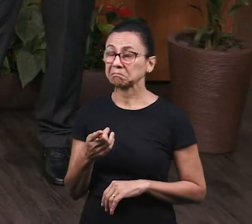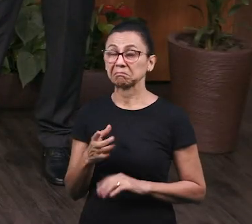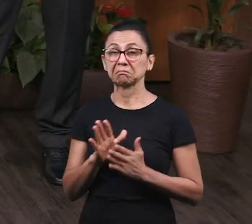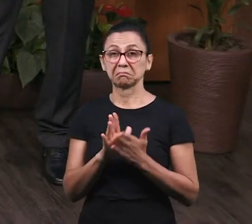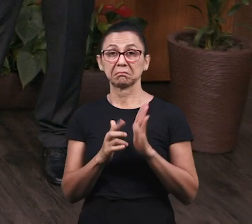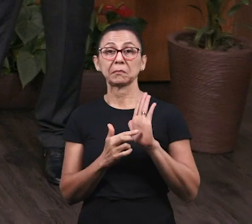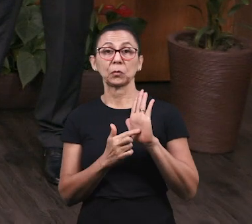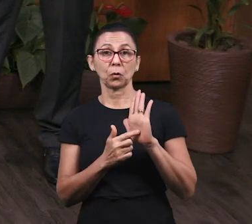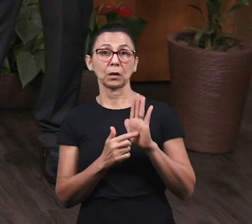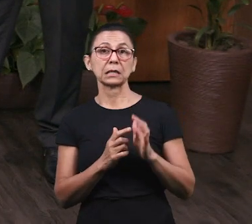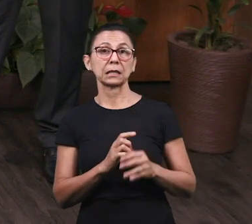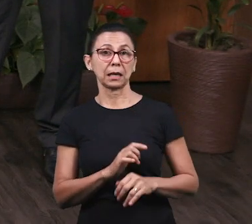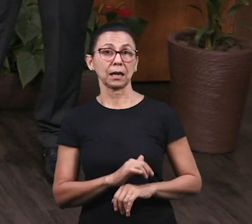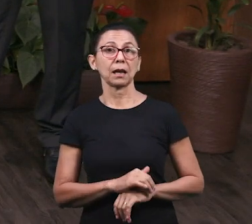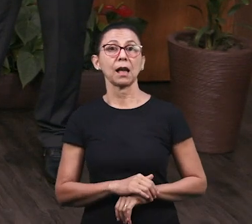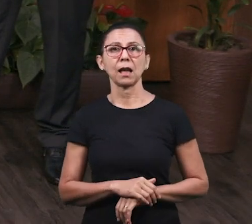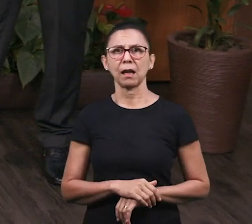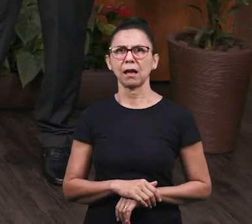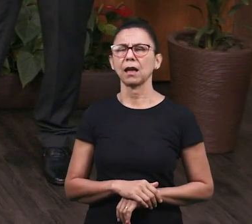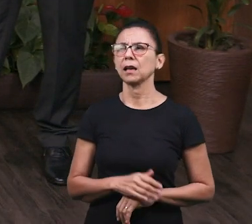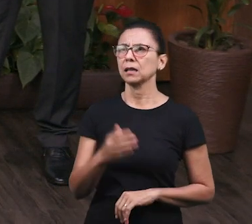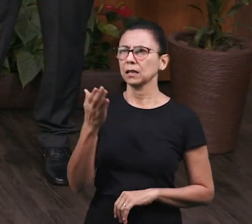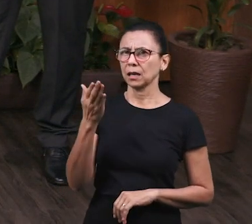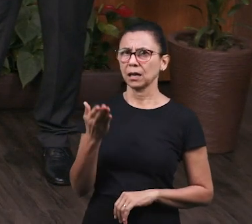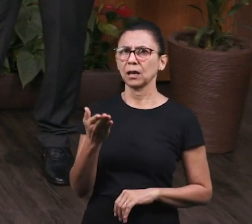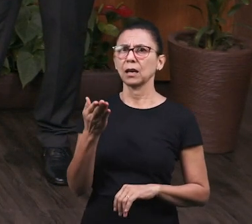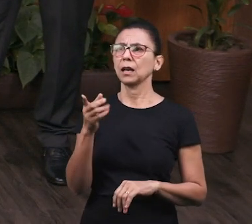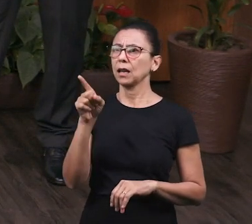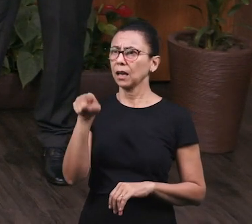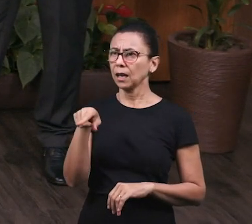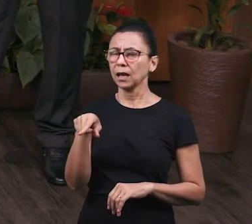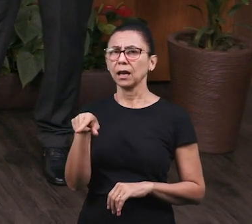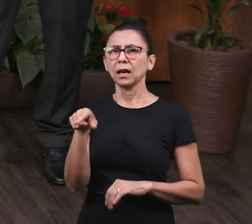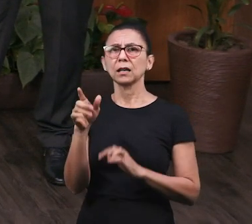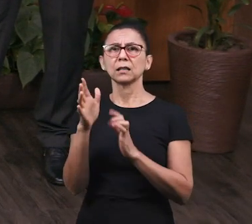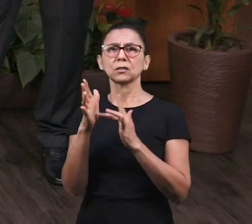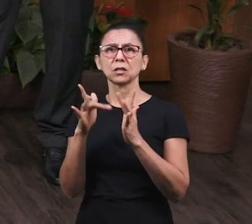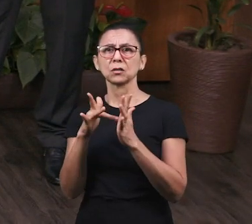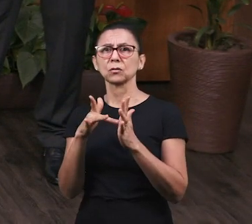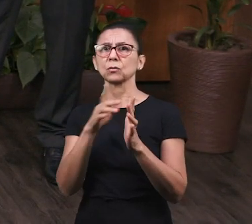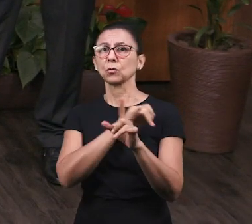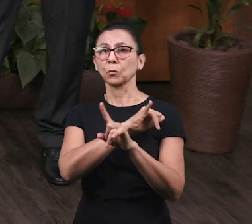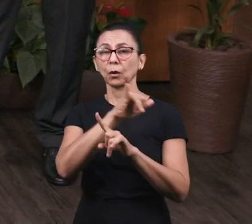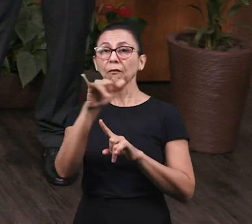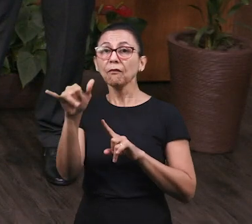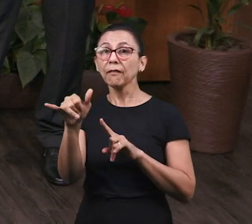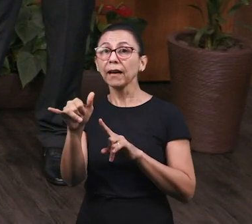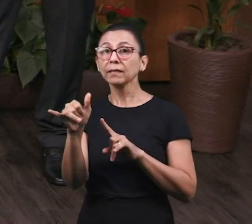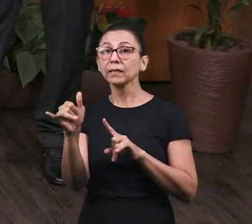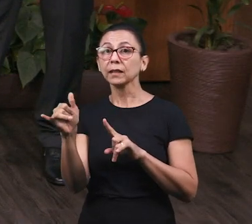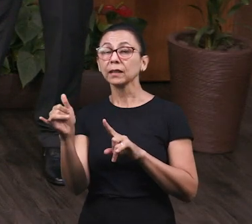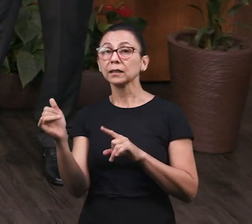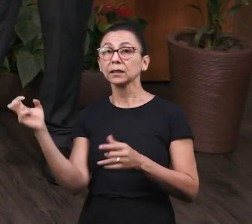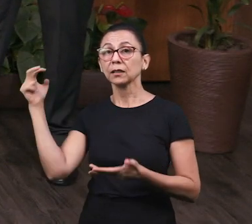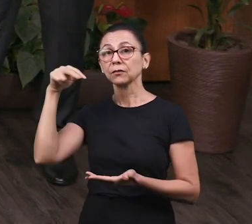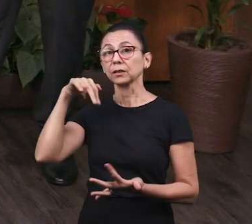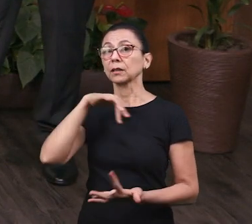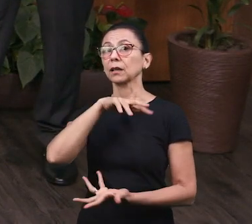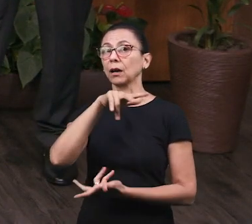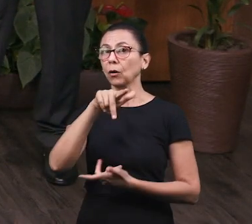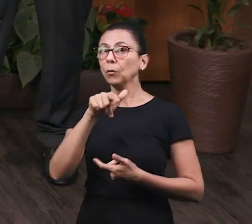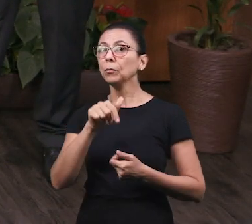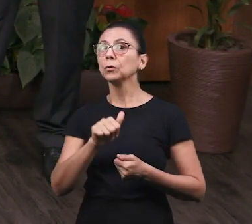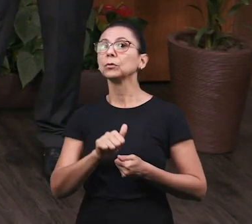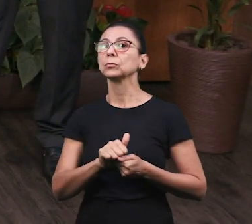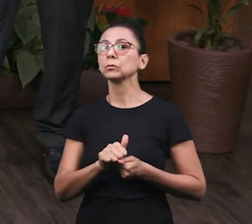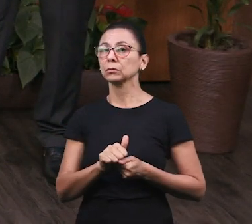Comme nous montre la Bible, voici véritablement le prophète qui devrait venir au monde par une